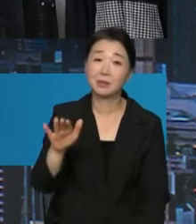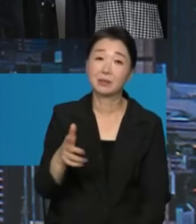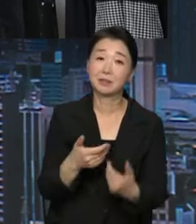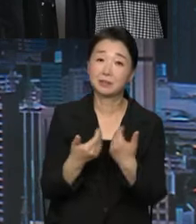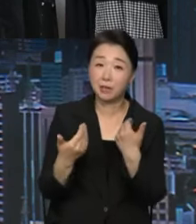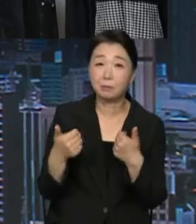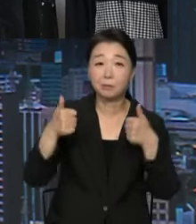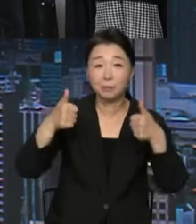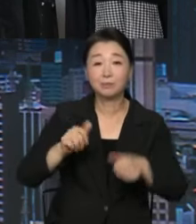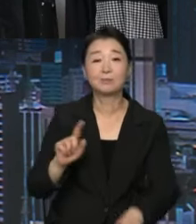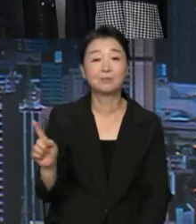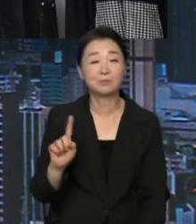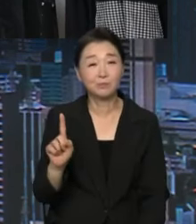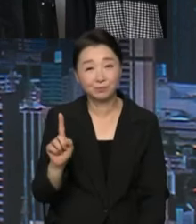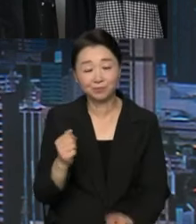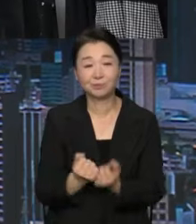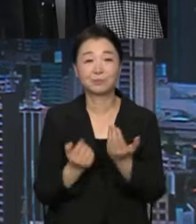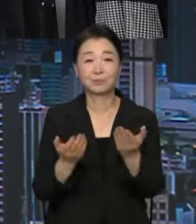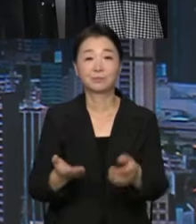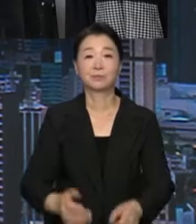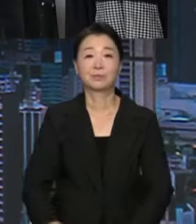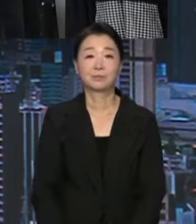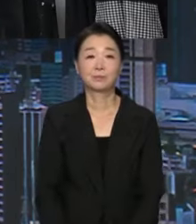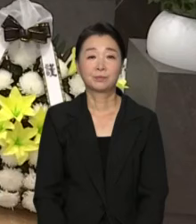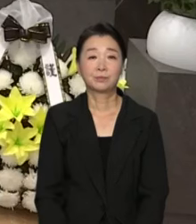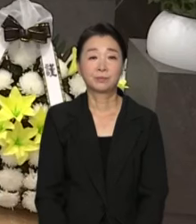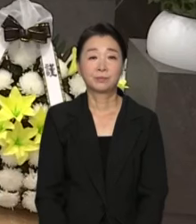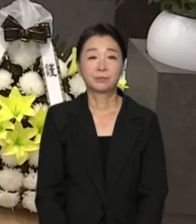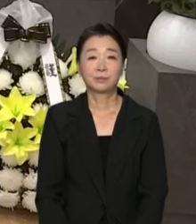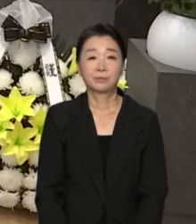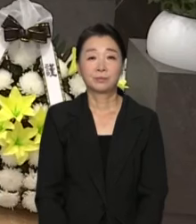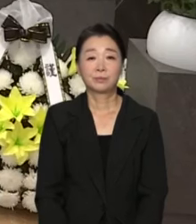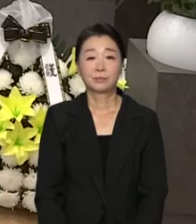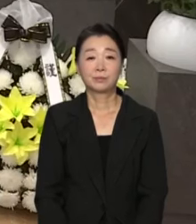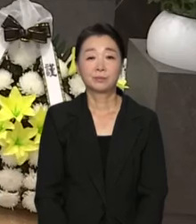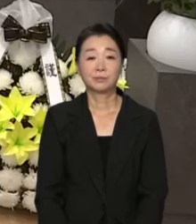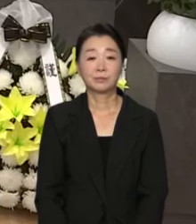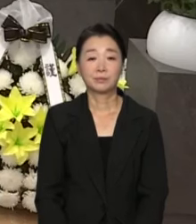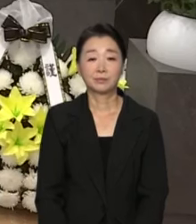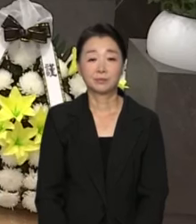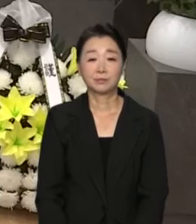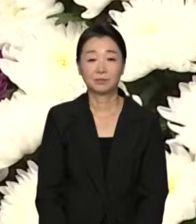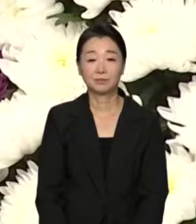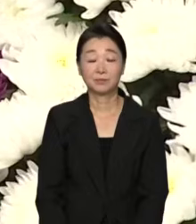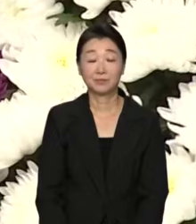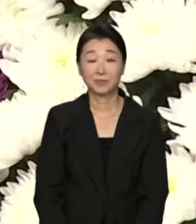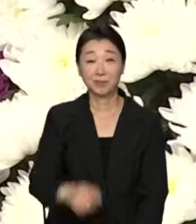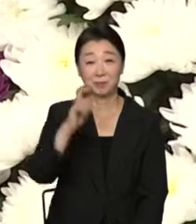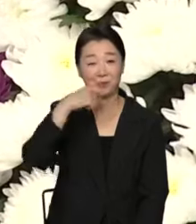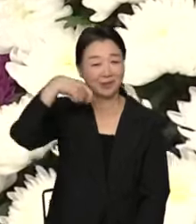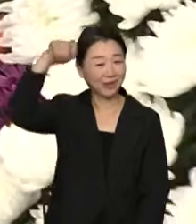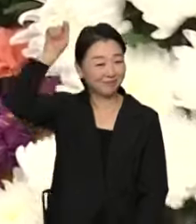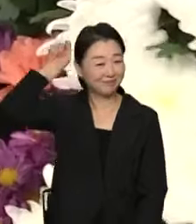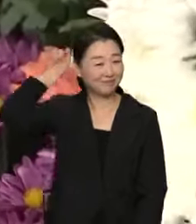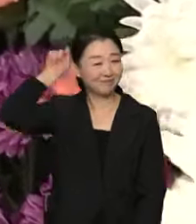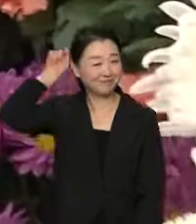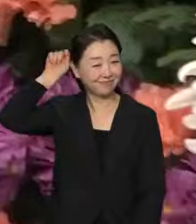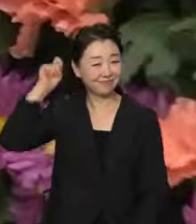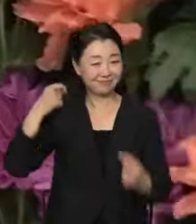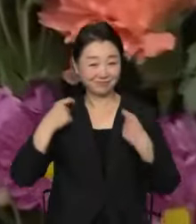작별 인사를 했는지 윤두열 기자가 전해드립니다. 거꾸로 모자를 쓰고 큰 목걸이를 한 이